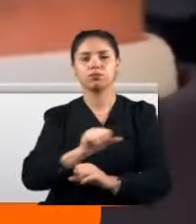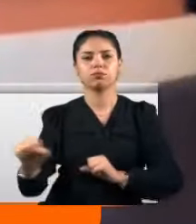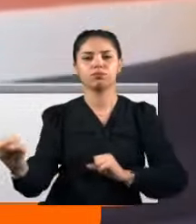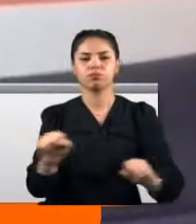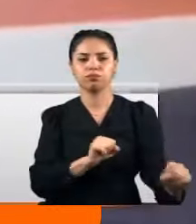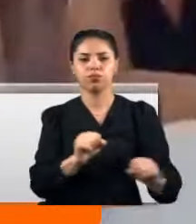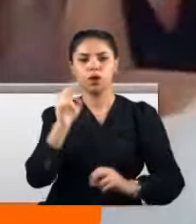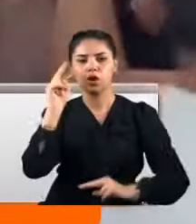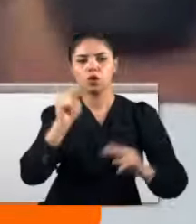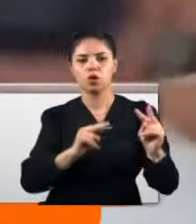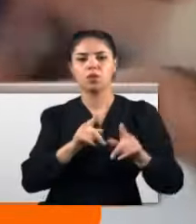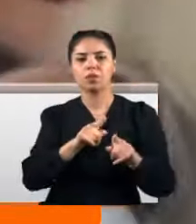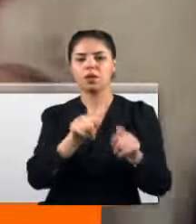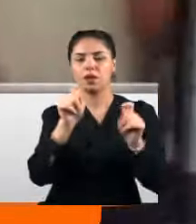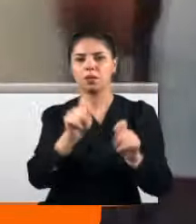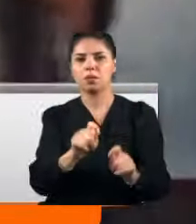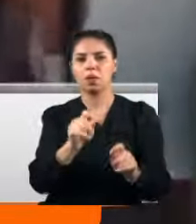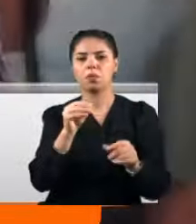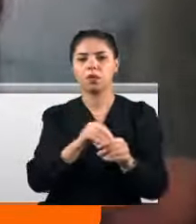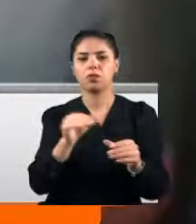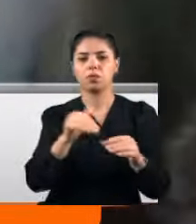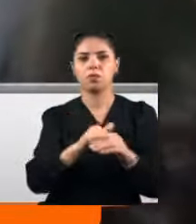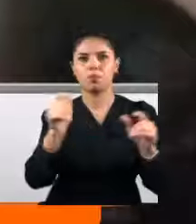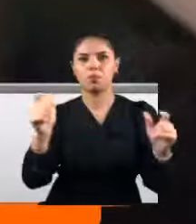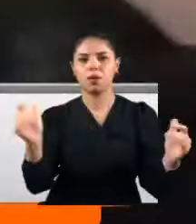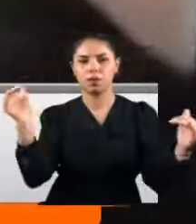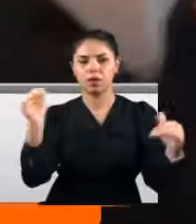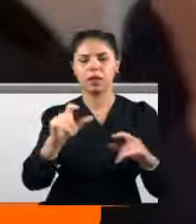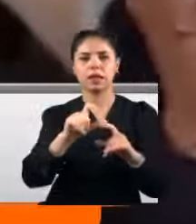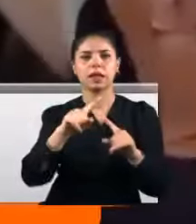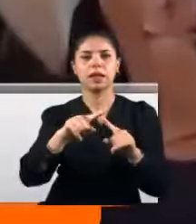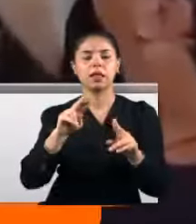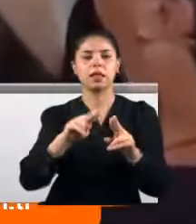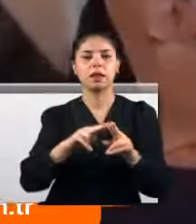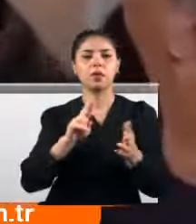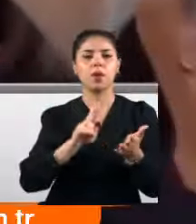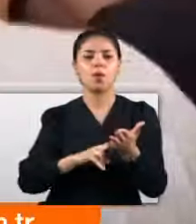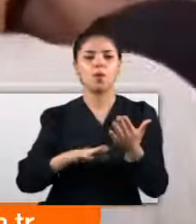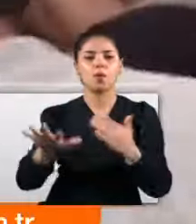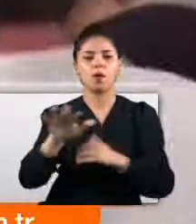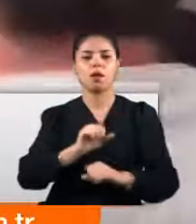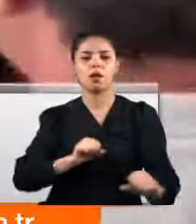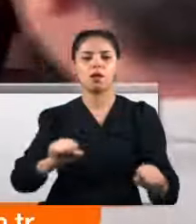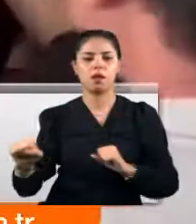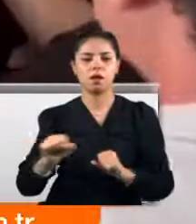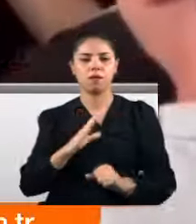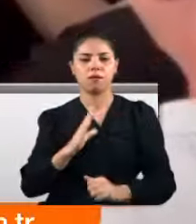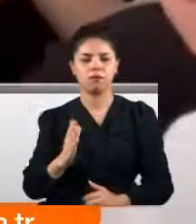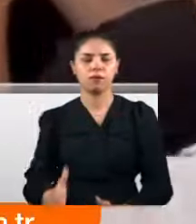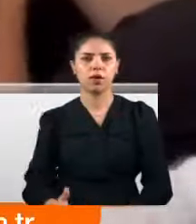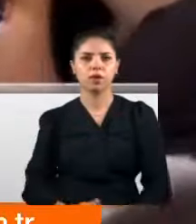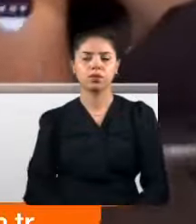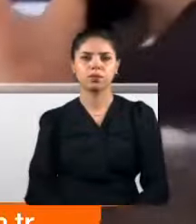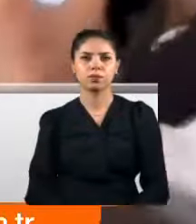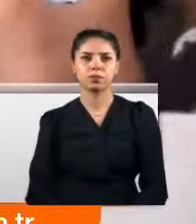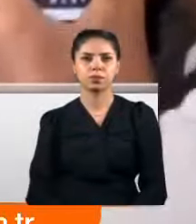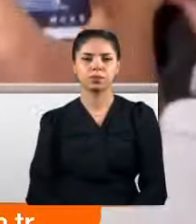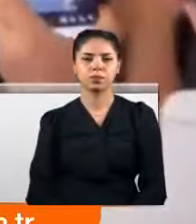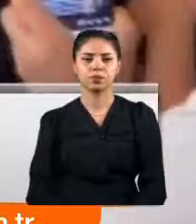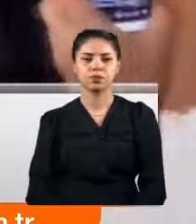de görüşmeleri takip etmek için mecliste bulunan STK üyeleri zorluk çıkardı. Buradayız,